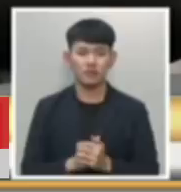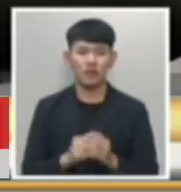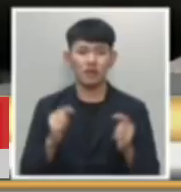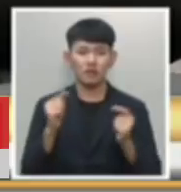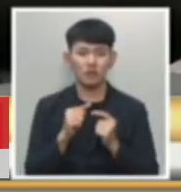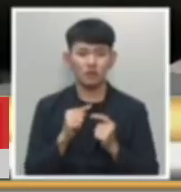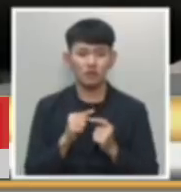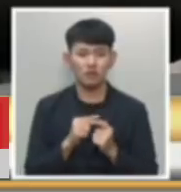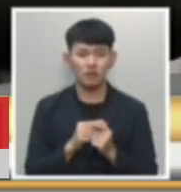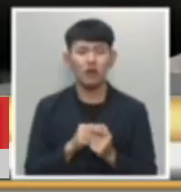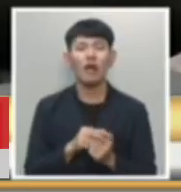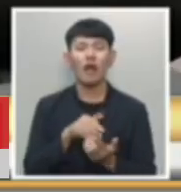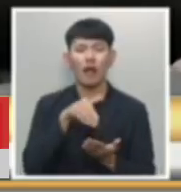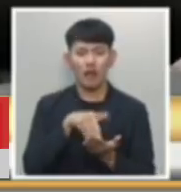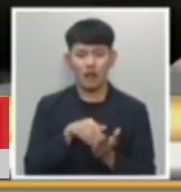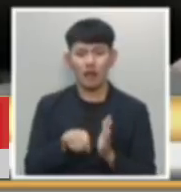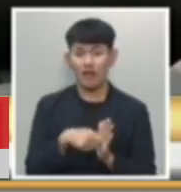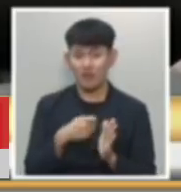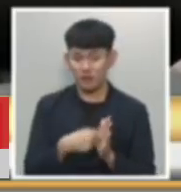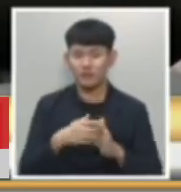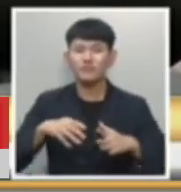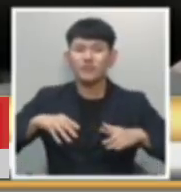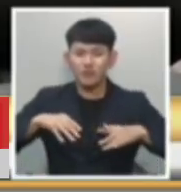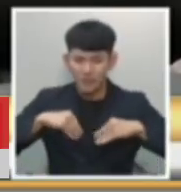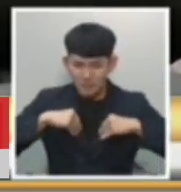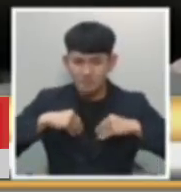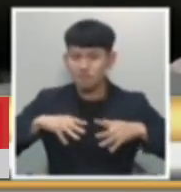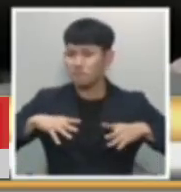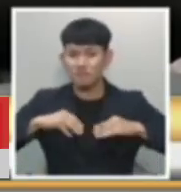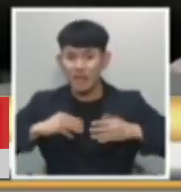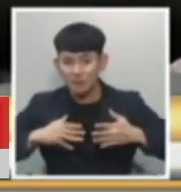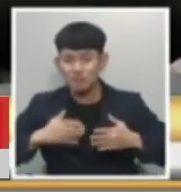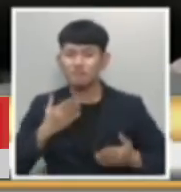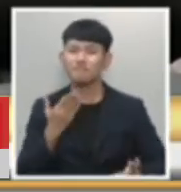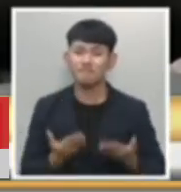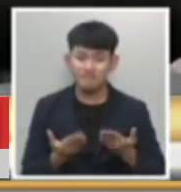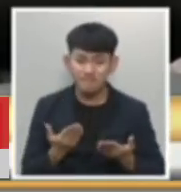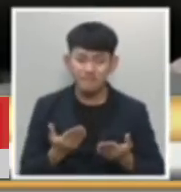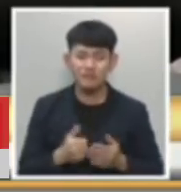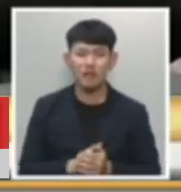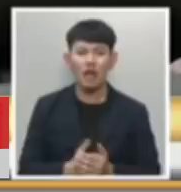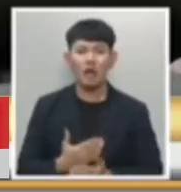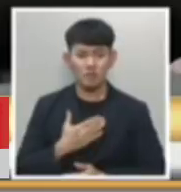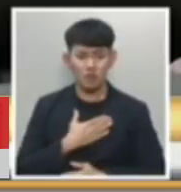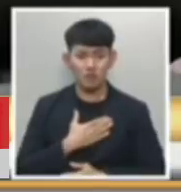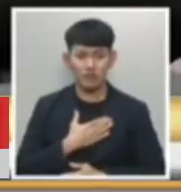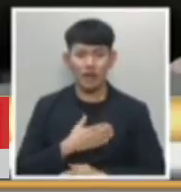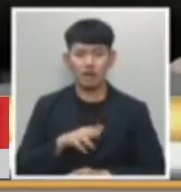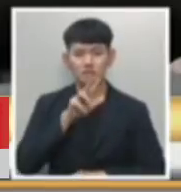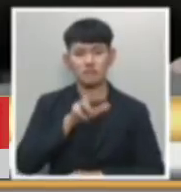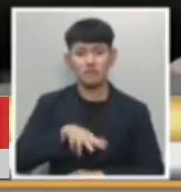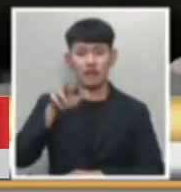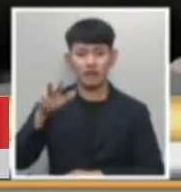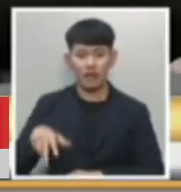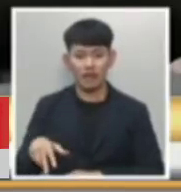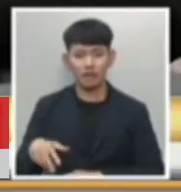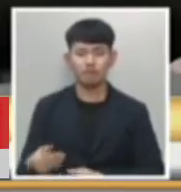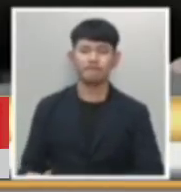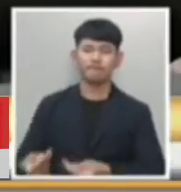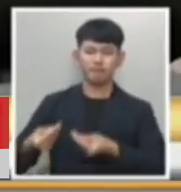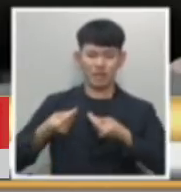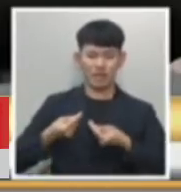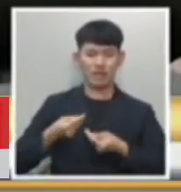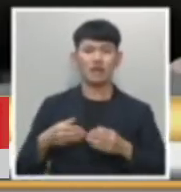การกระผมเองได้รับมอบหมายจากทางพรรคเพื่อไทยจากท่านประธาน